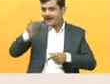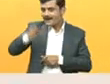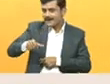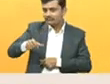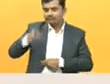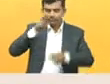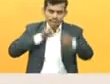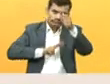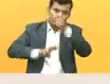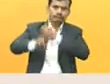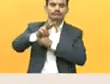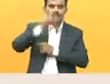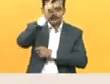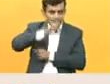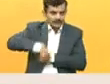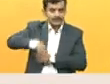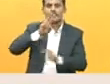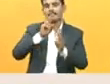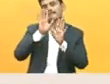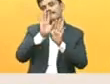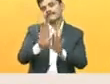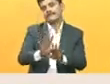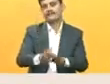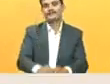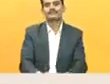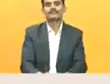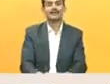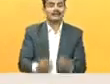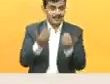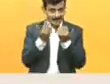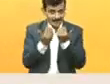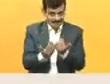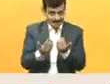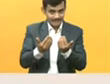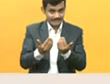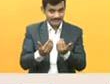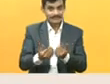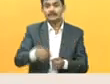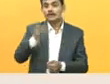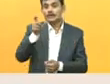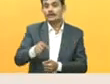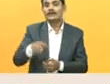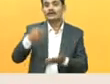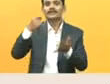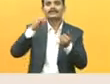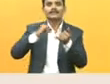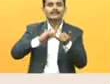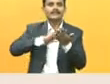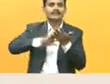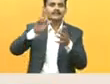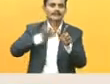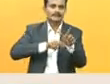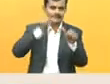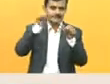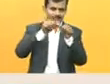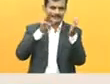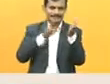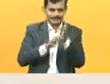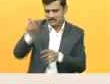देश की प्रतिबद्धता की बात कही थी। अब मैं आपको डॉक्टर श्यामा प्रसाद मुखर्जी की